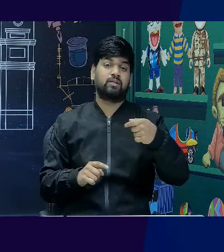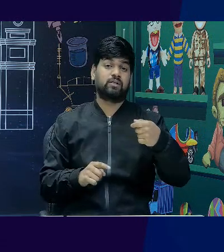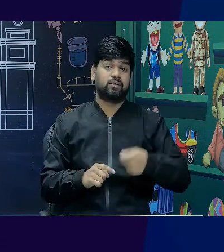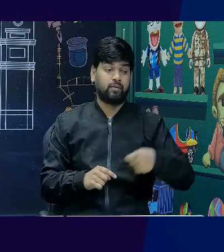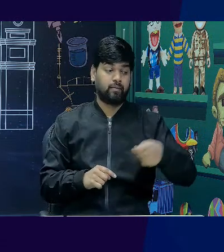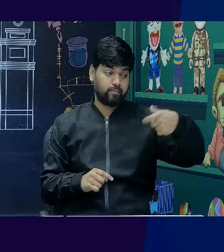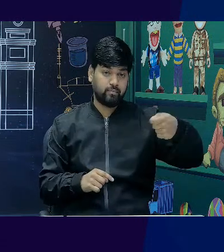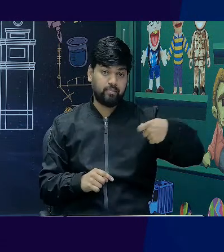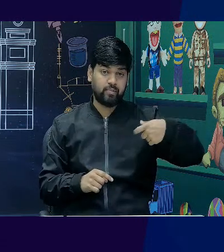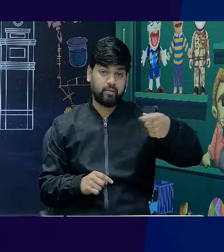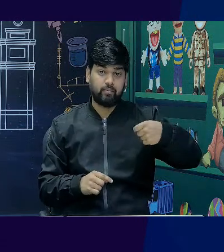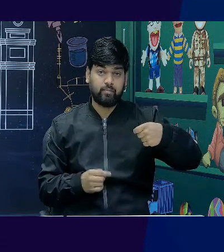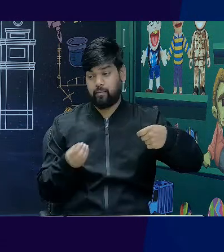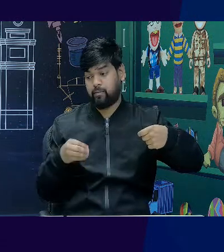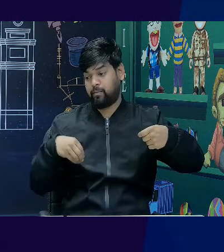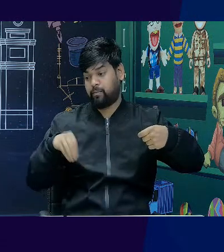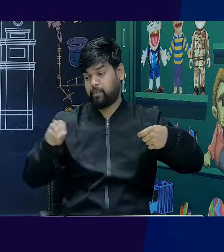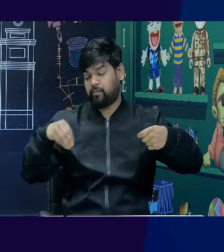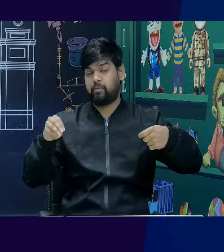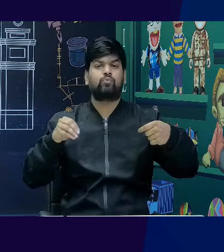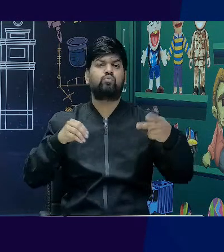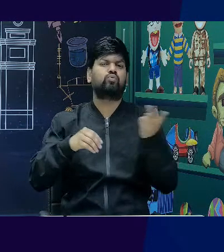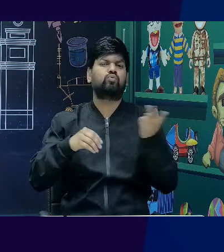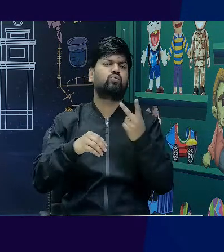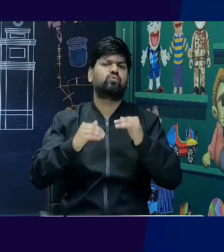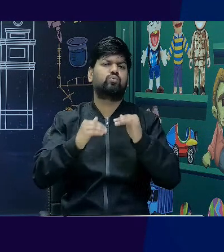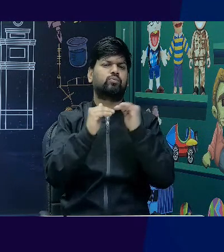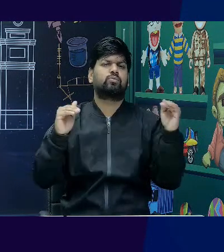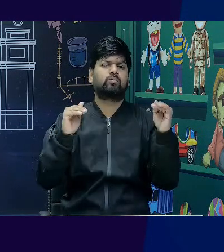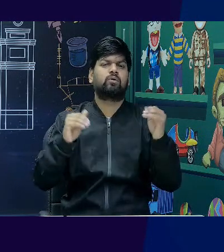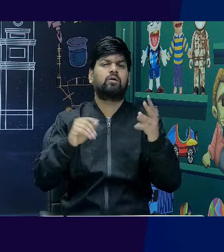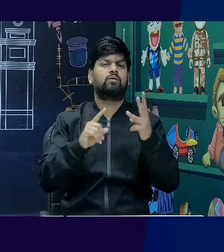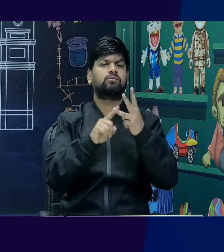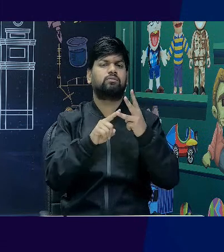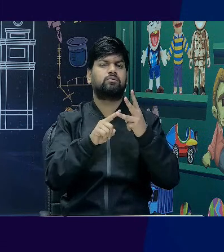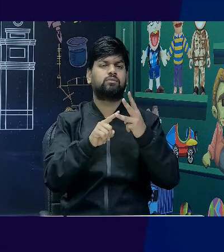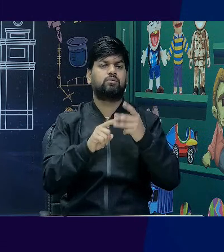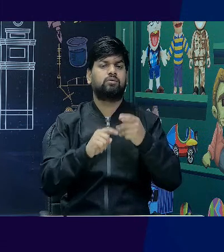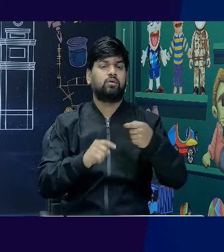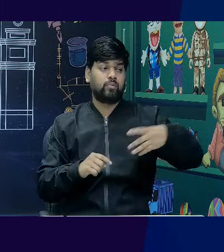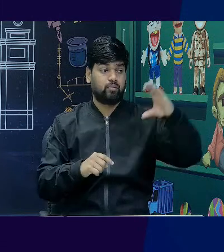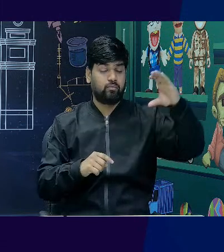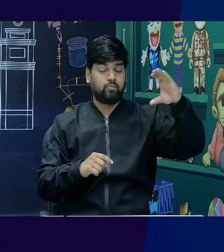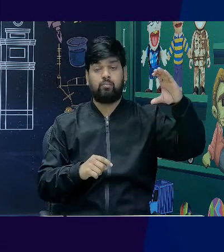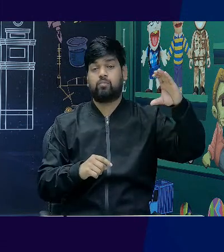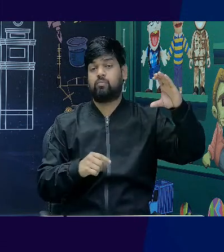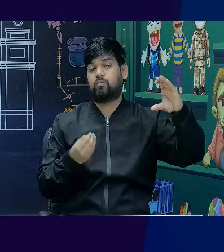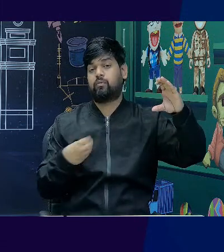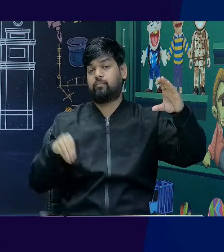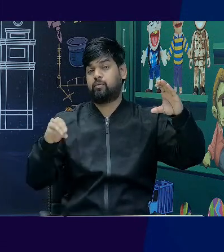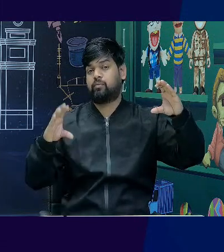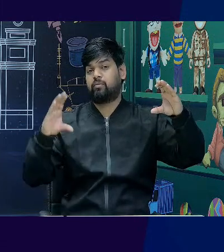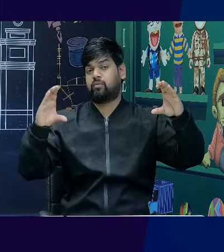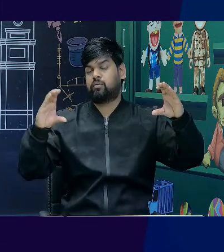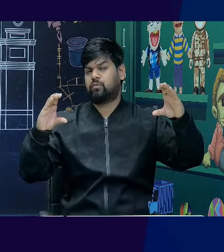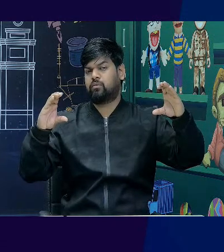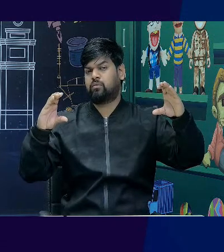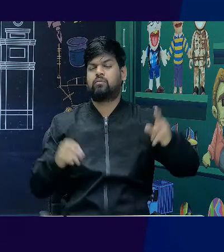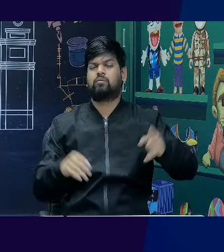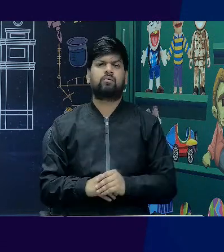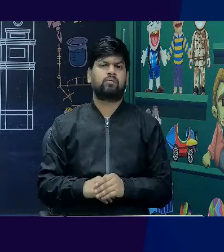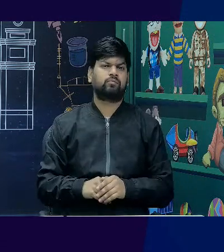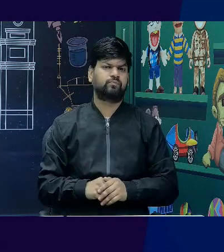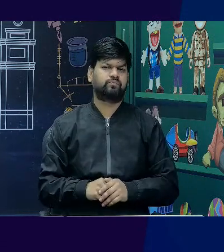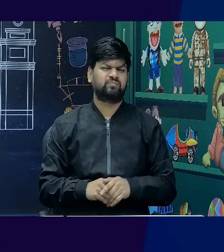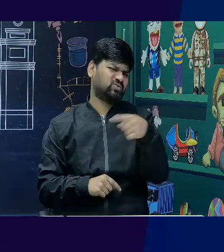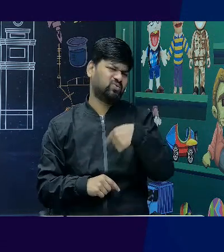what you're spending. Then how do we measure this budget? जब हम revenue